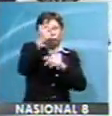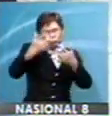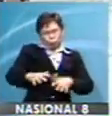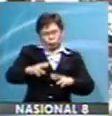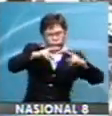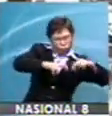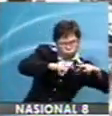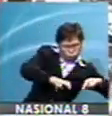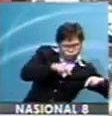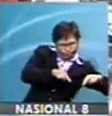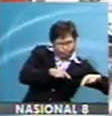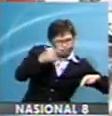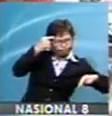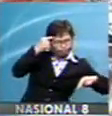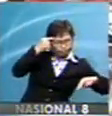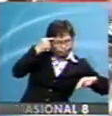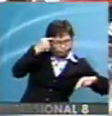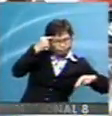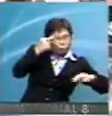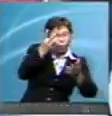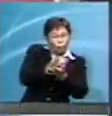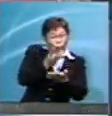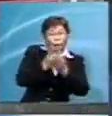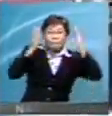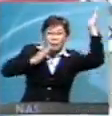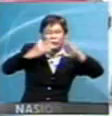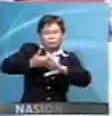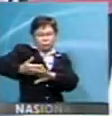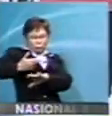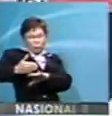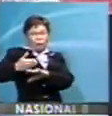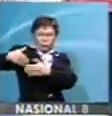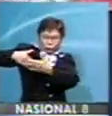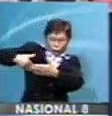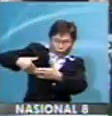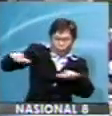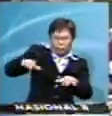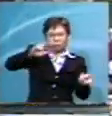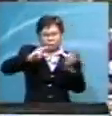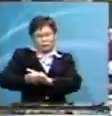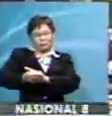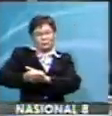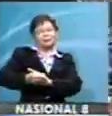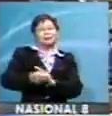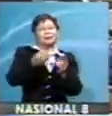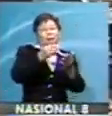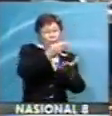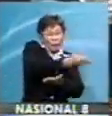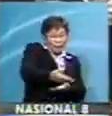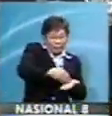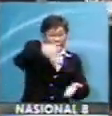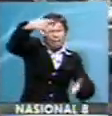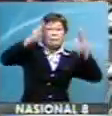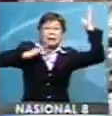telah membuat kajian dengan mengambil kira kedudukan kewangan negara sebelum melakukan sebarang perubahan kadar inflasi negara